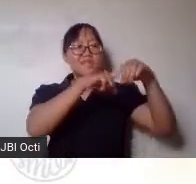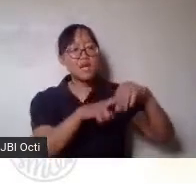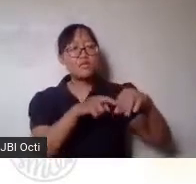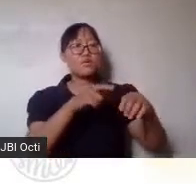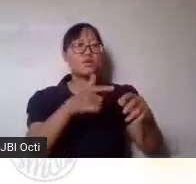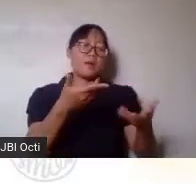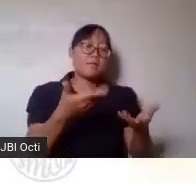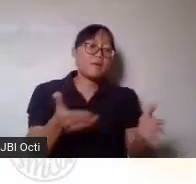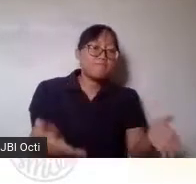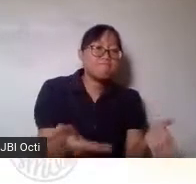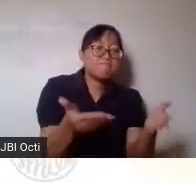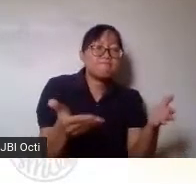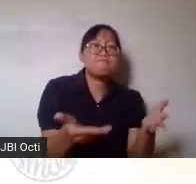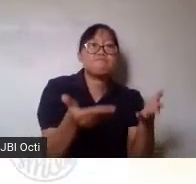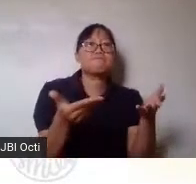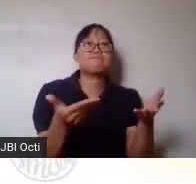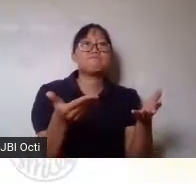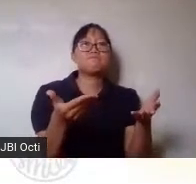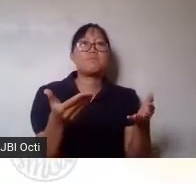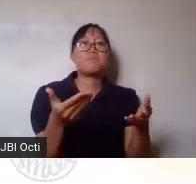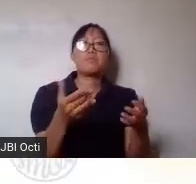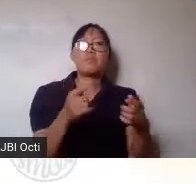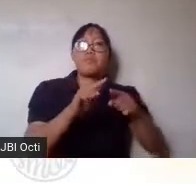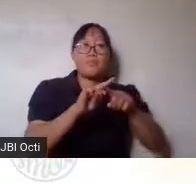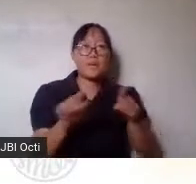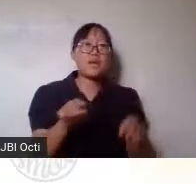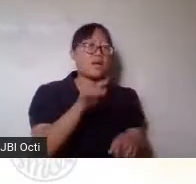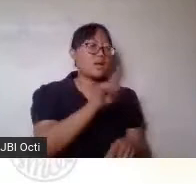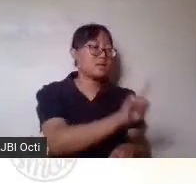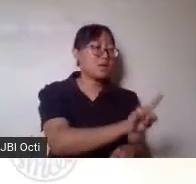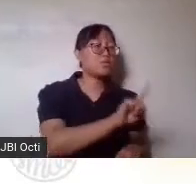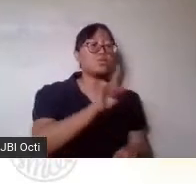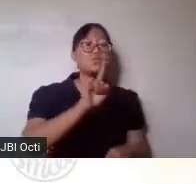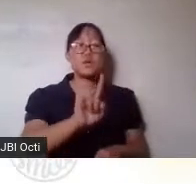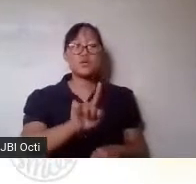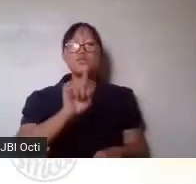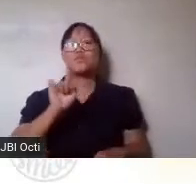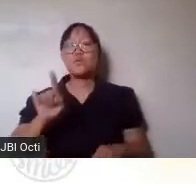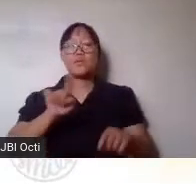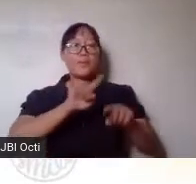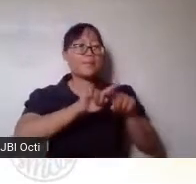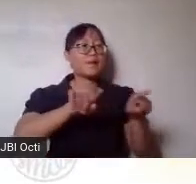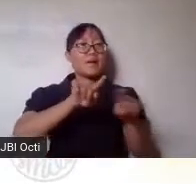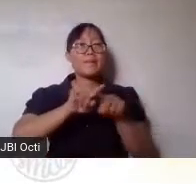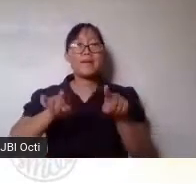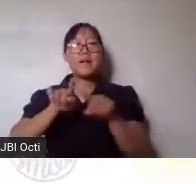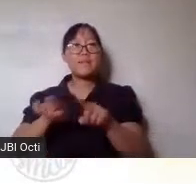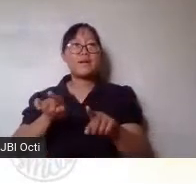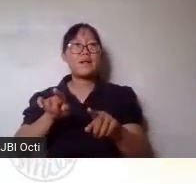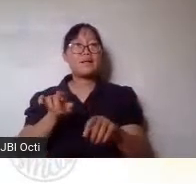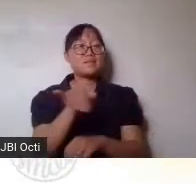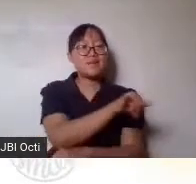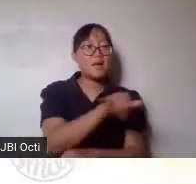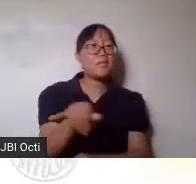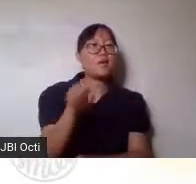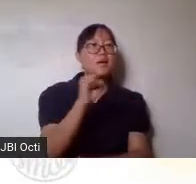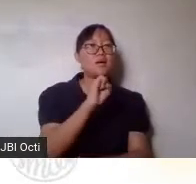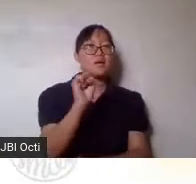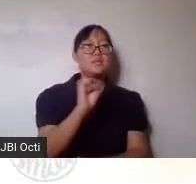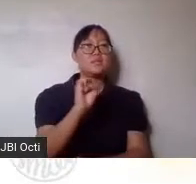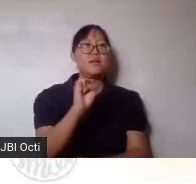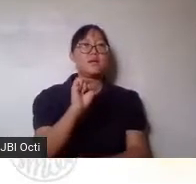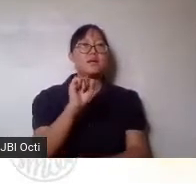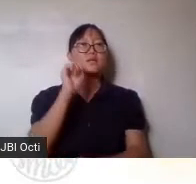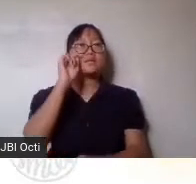dengan kasus lainnya. Dan yang terpenting adalah dengan kemudian kita mengenali pola-pola IQ yang dimiliki untuk